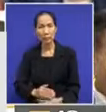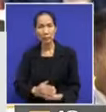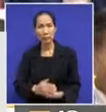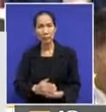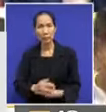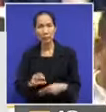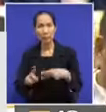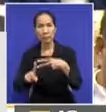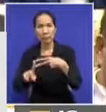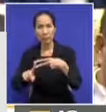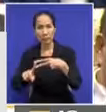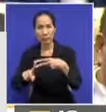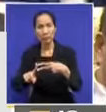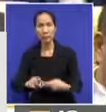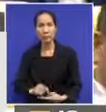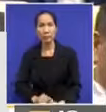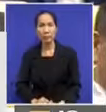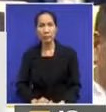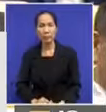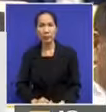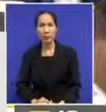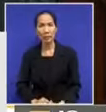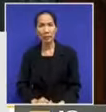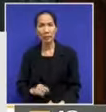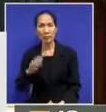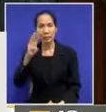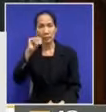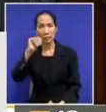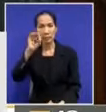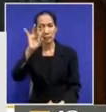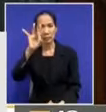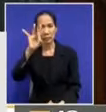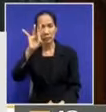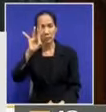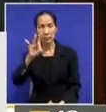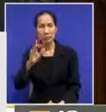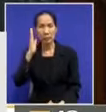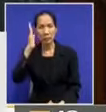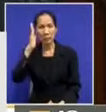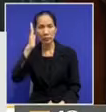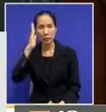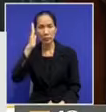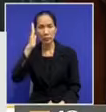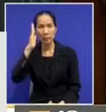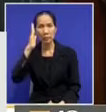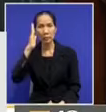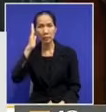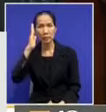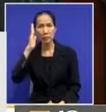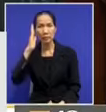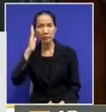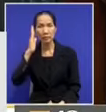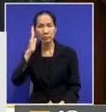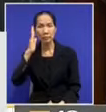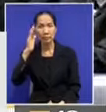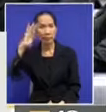นายธนาธรจึงรุ่งเรืองกิจครับ 48นายไกรสิทธิ์ตันติศิริน พ